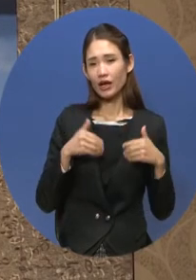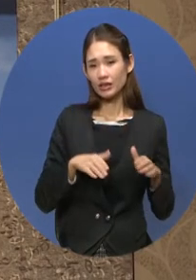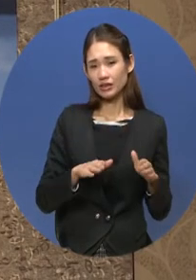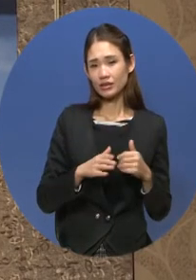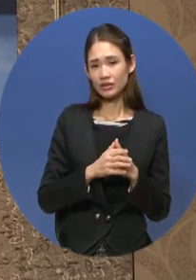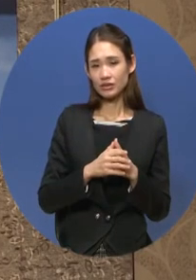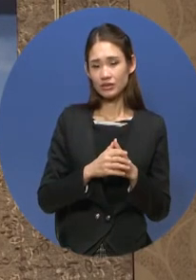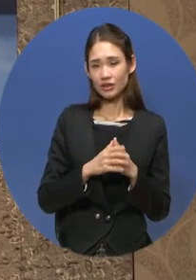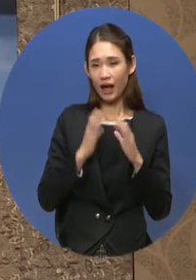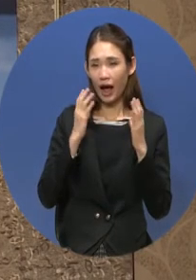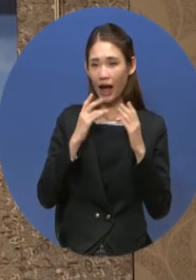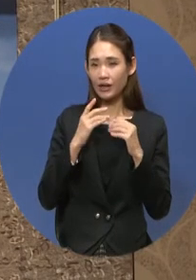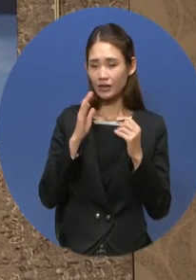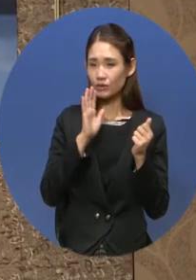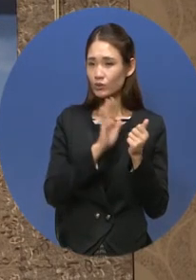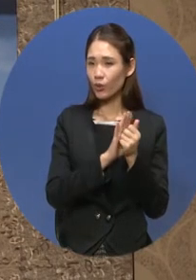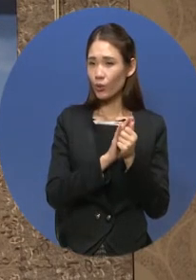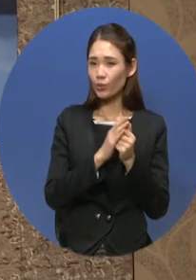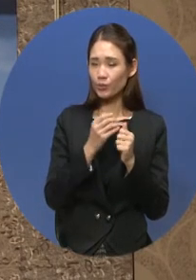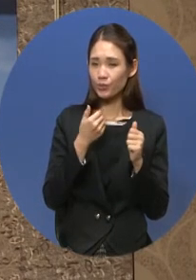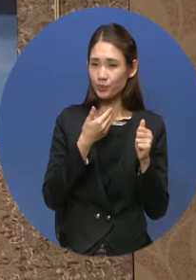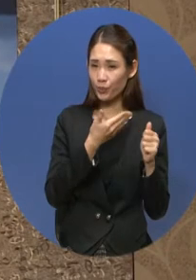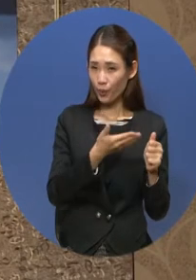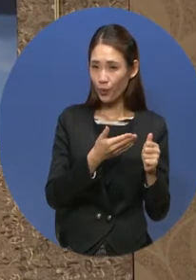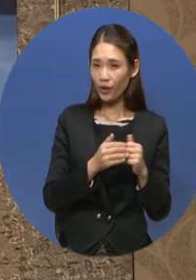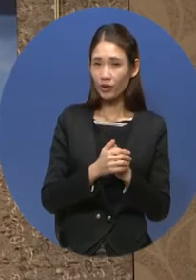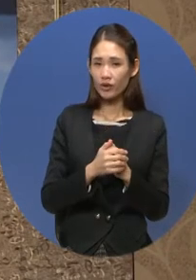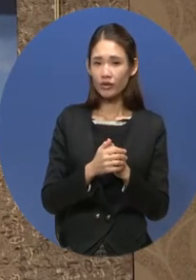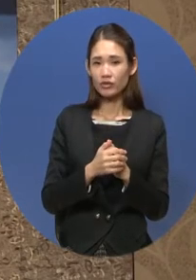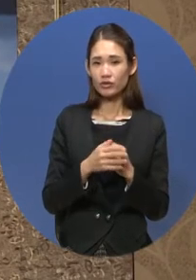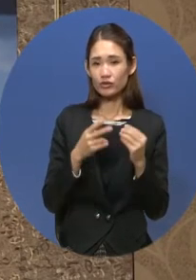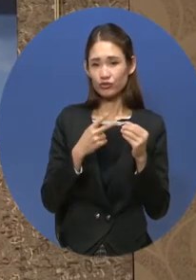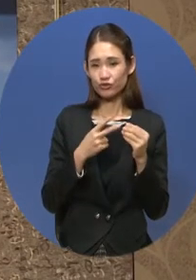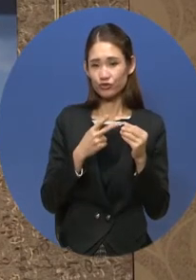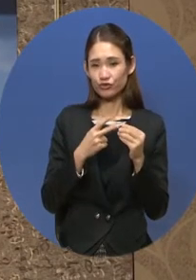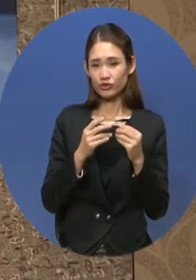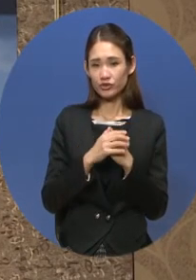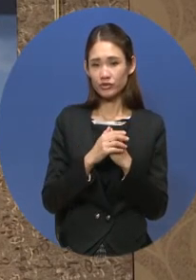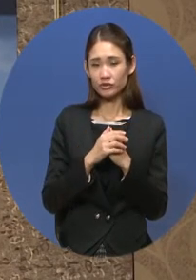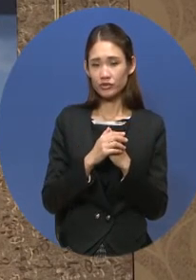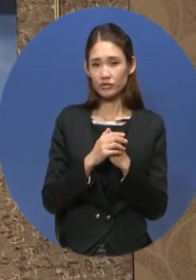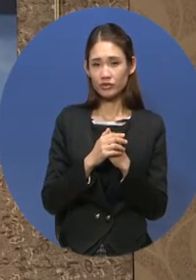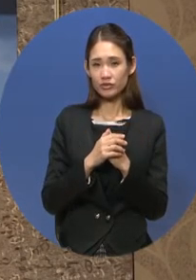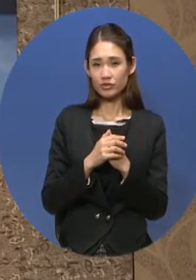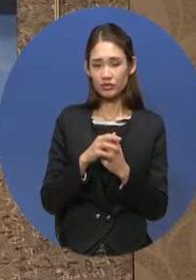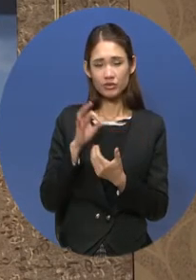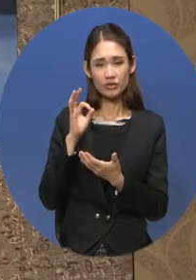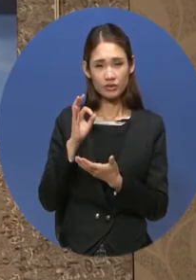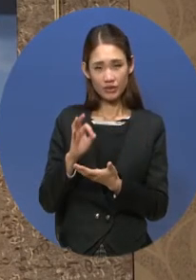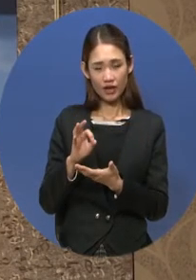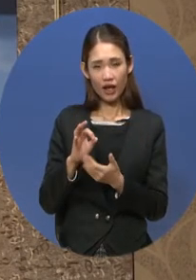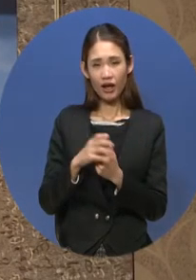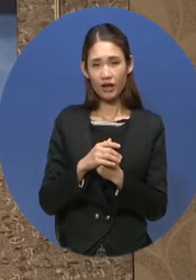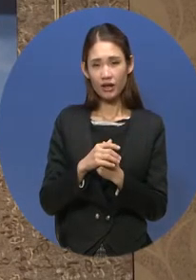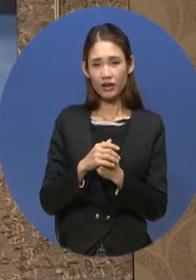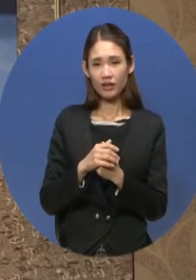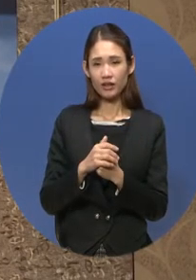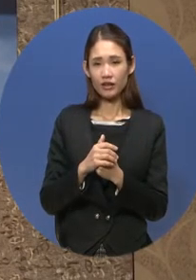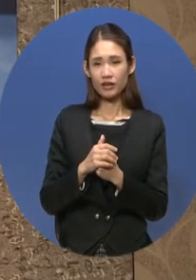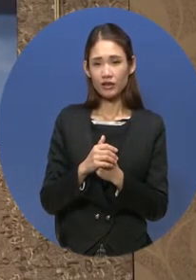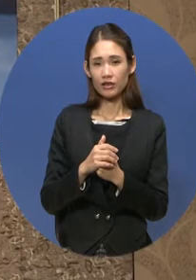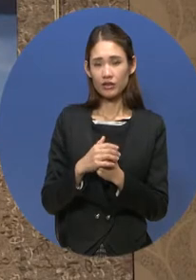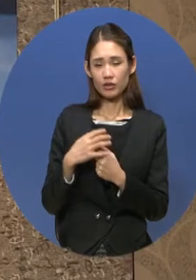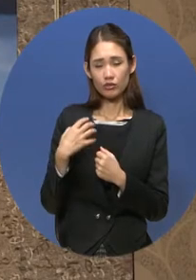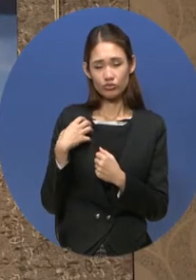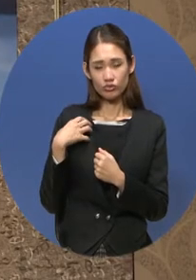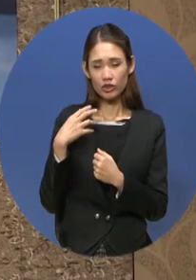아기 도우미를 이제 산모 도우미를 네. 보내주잖아요. 근데 둘째 아이까지는 굉장히 이제 저렴한 가격으로 해서